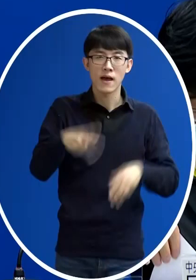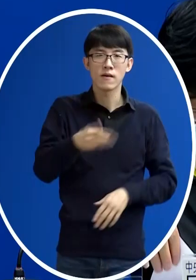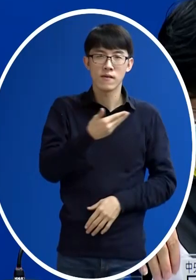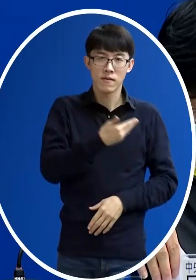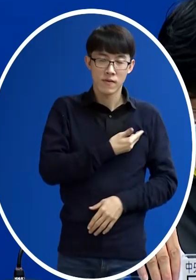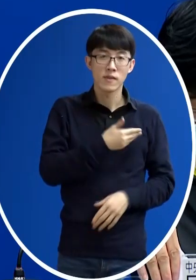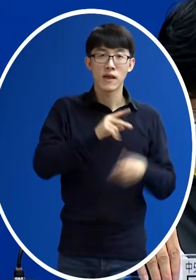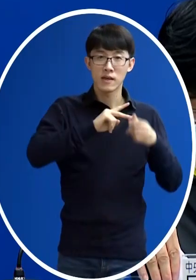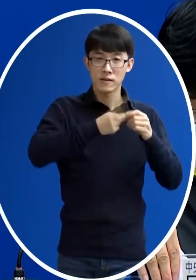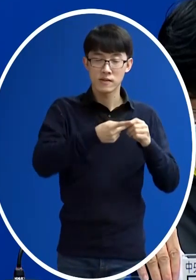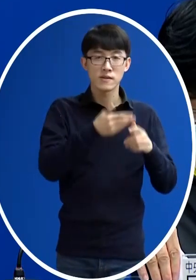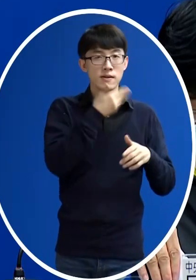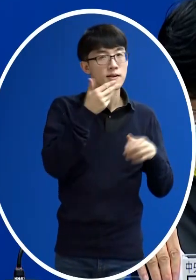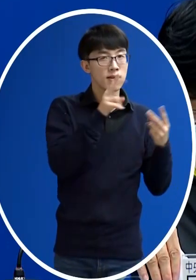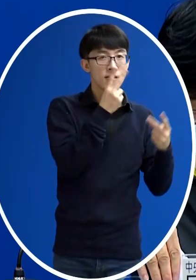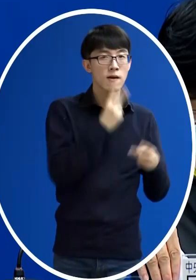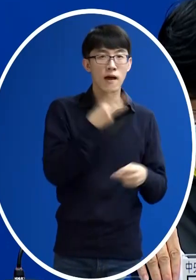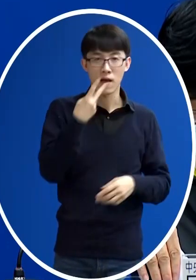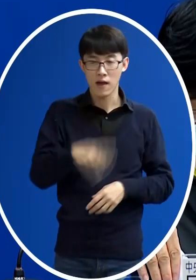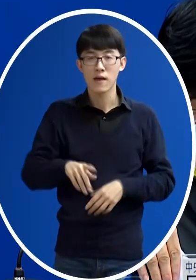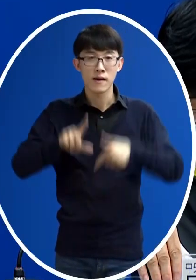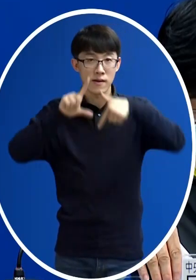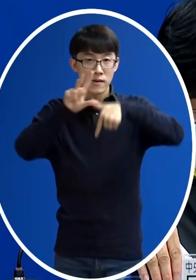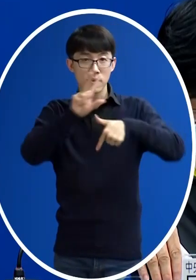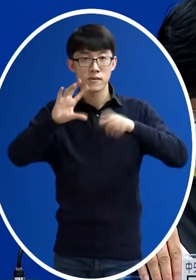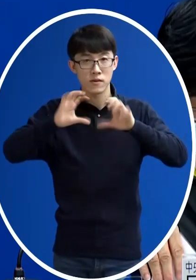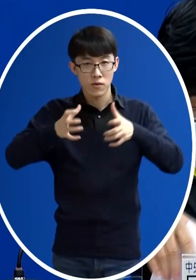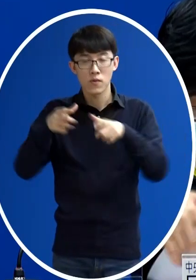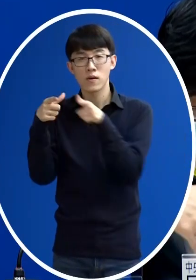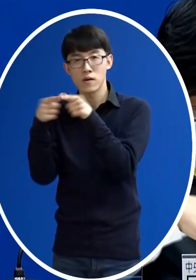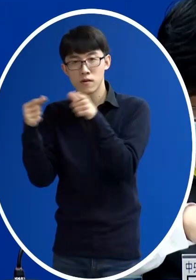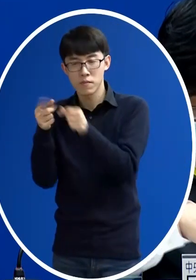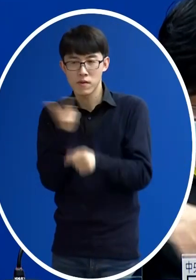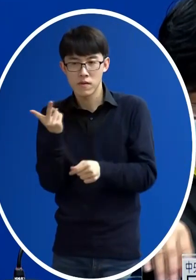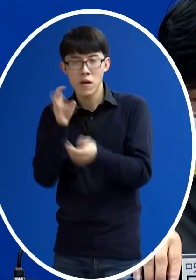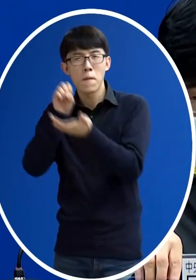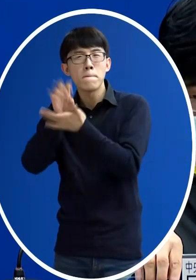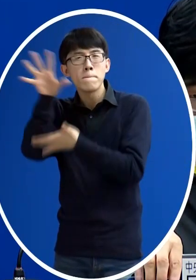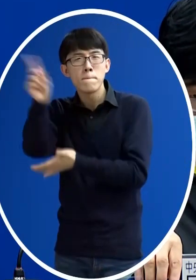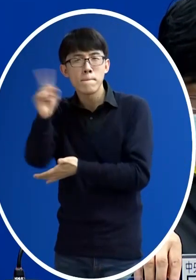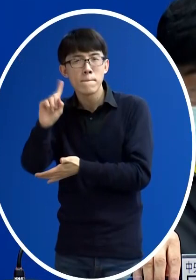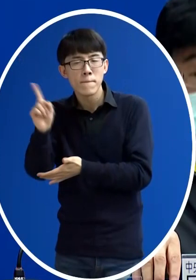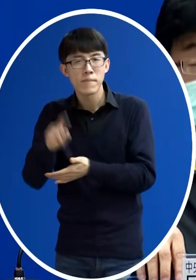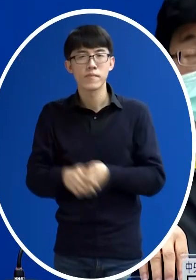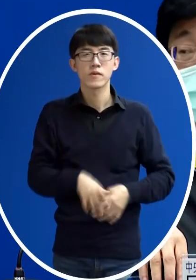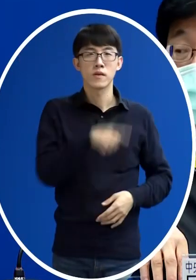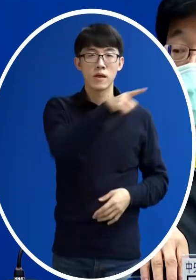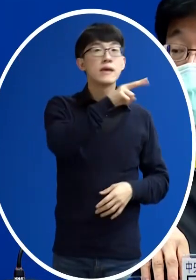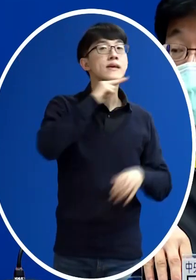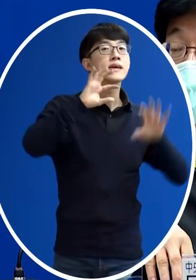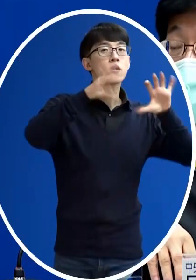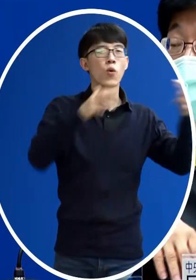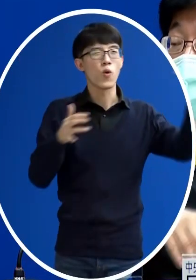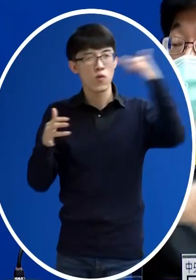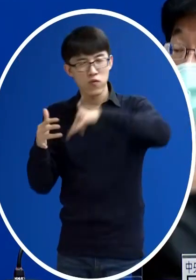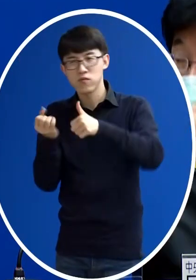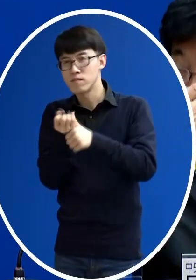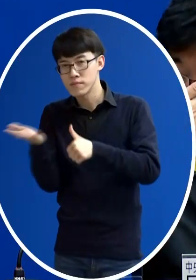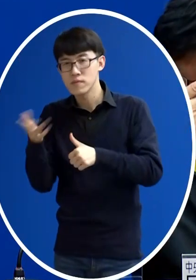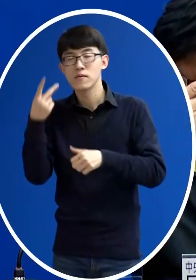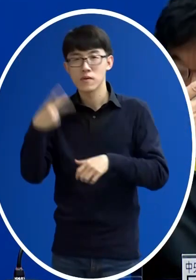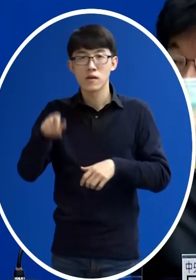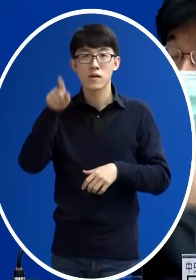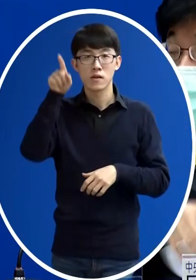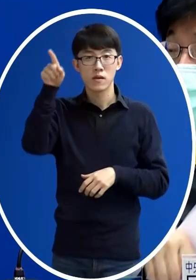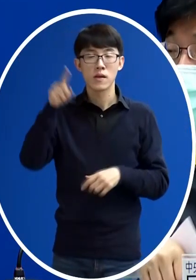另外就是以色列跟日本，哈，分别有报告来自英国跟秘鲁输入的病例，哈。不过因为这些